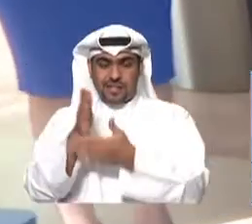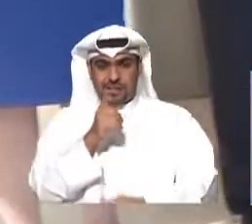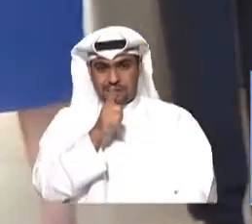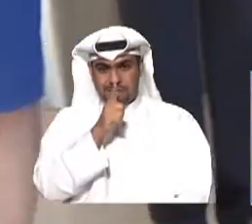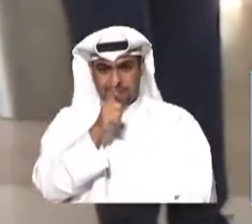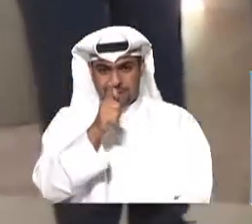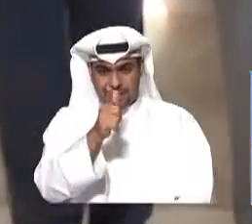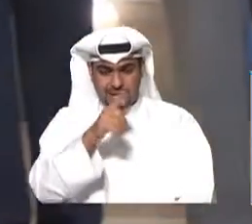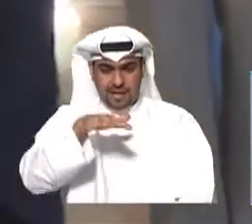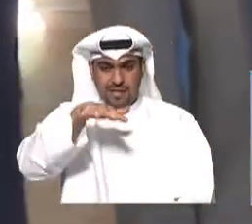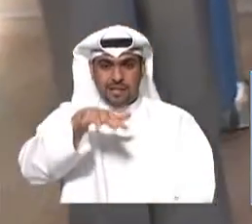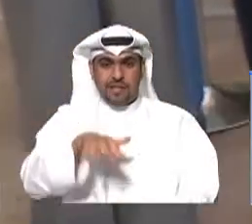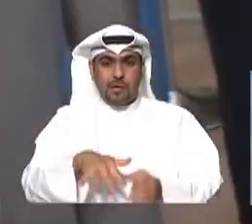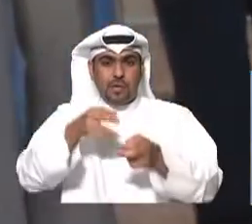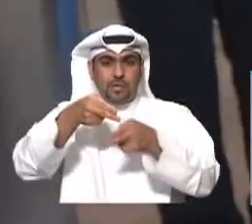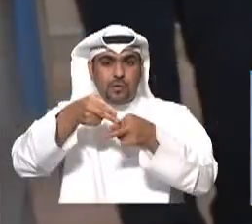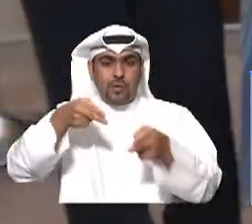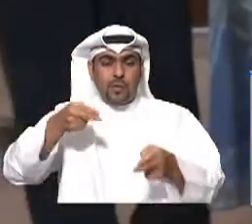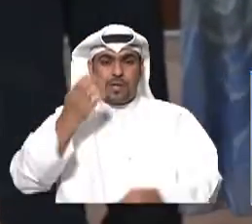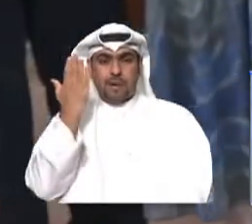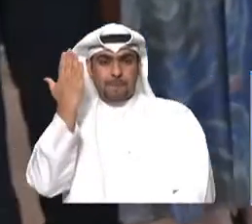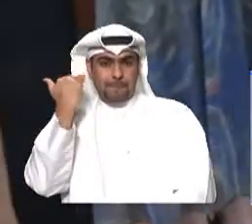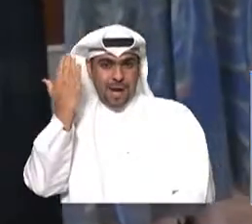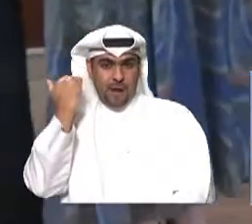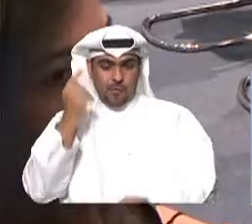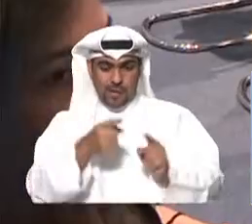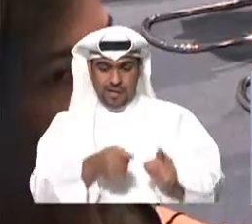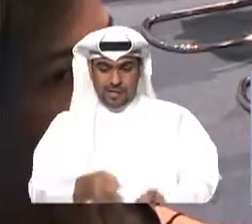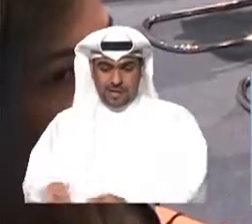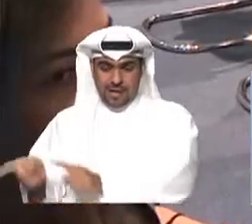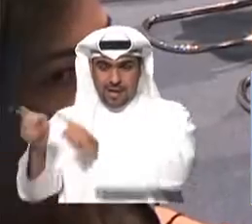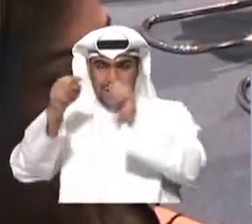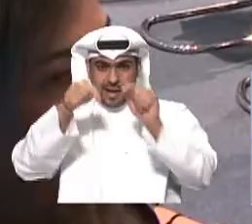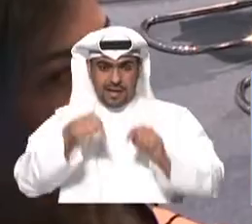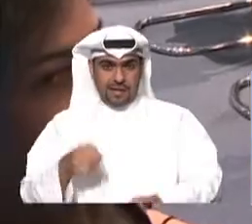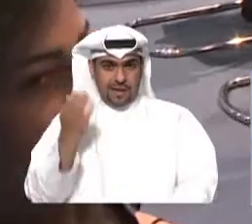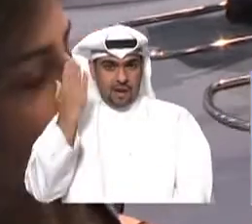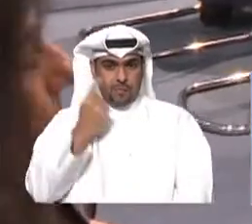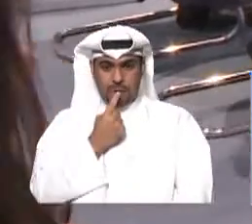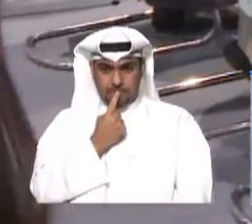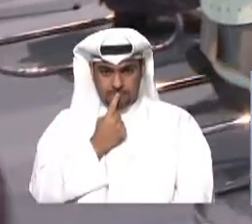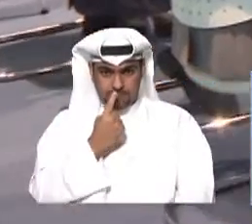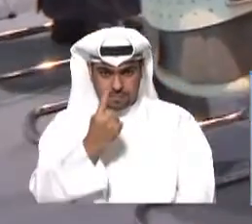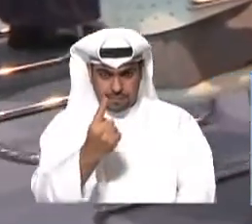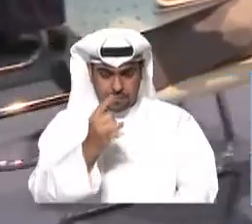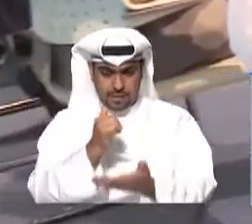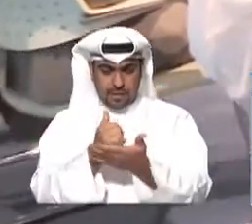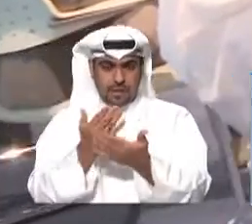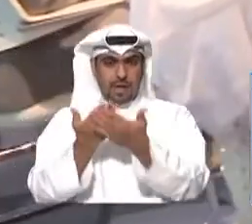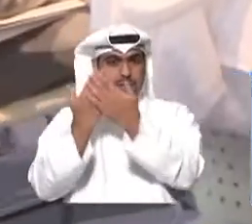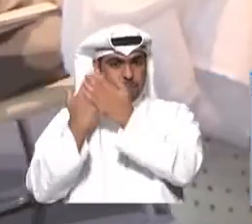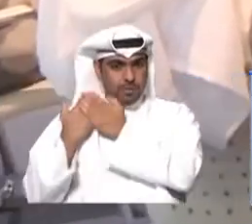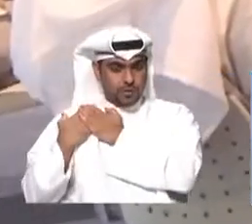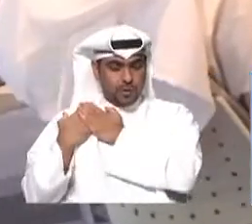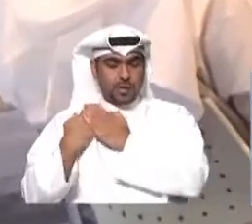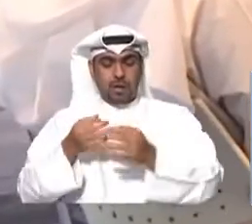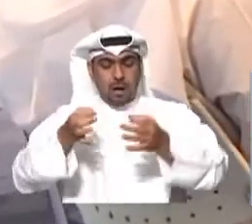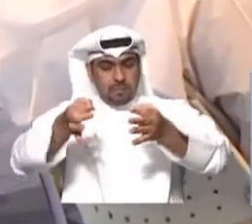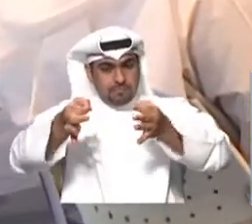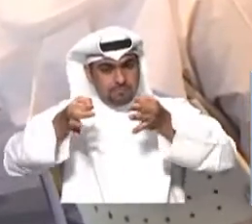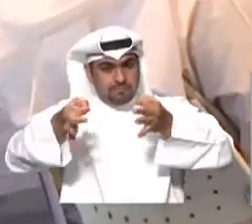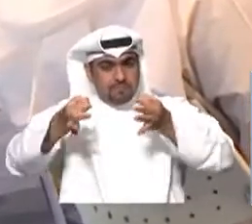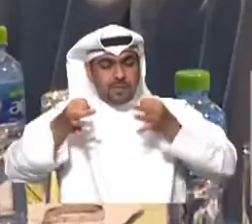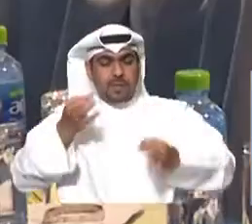دور دولة الكويت وجهودها المستمرة في تحمل مسؤولياتها الدولية منذ انضمامها للأمم المتحدة عام